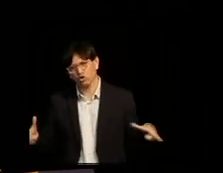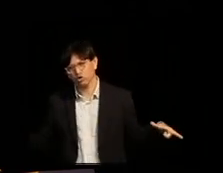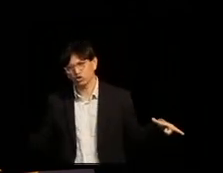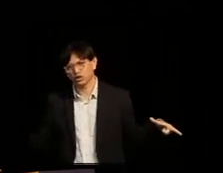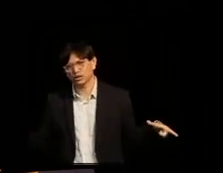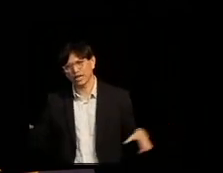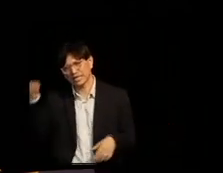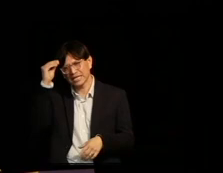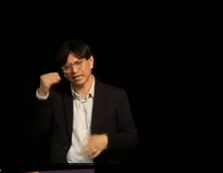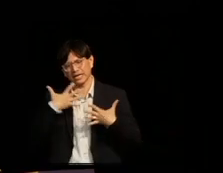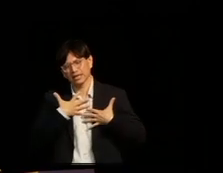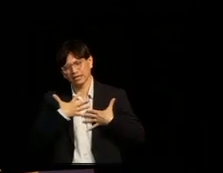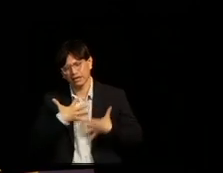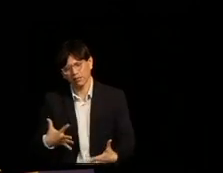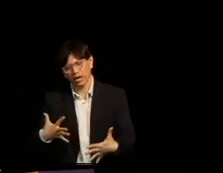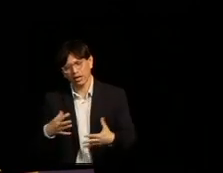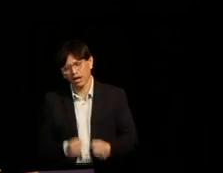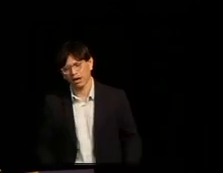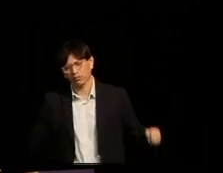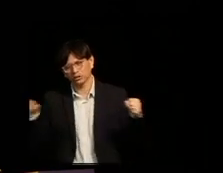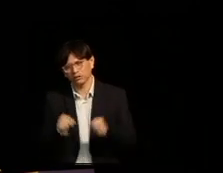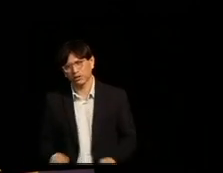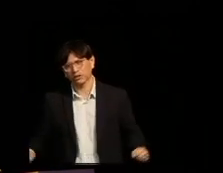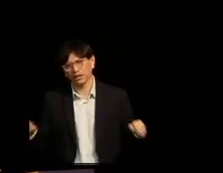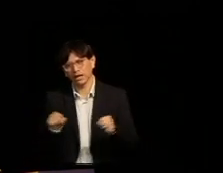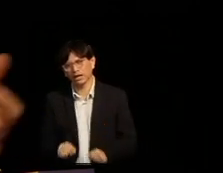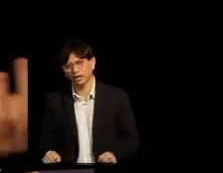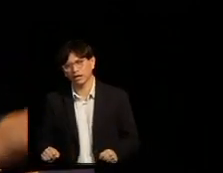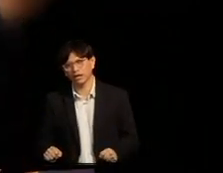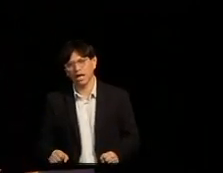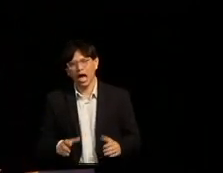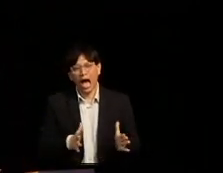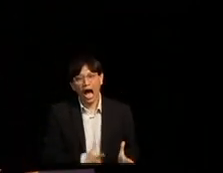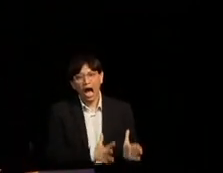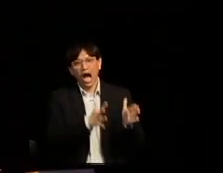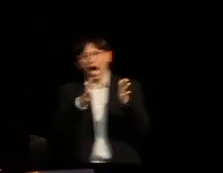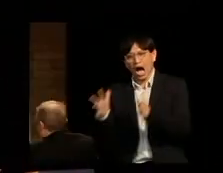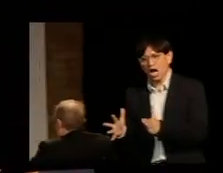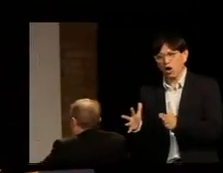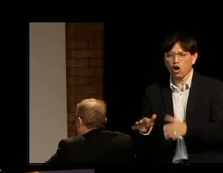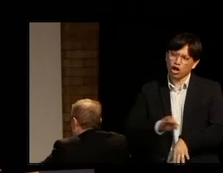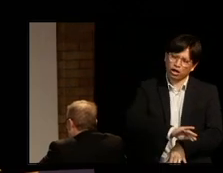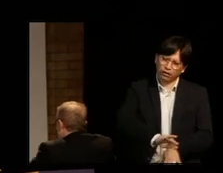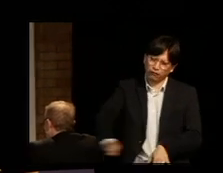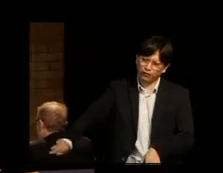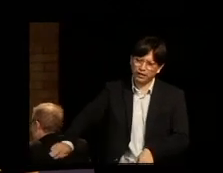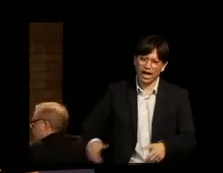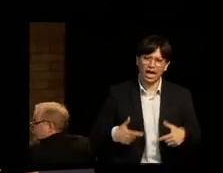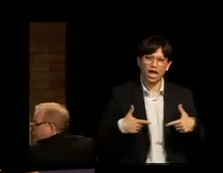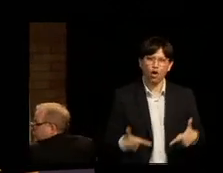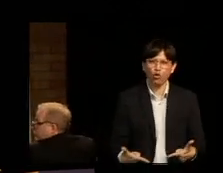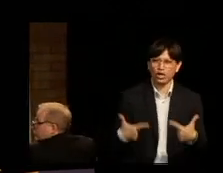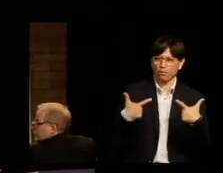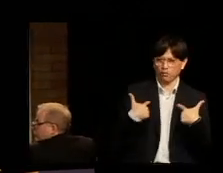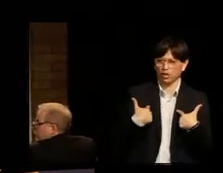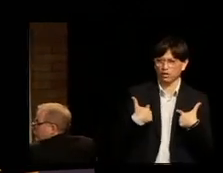la possibilità di amare la possibilità di peccare la possibilità di accogliere o rifiutare un invito la